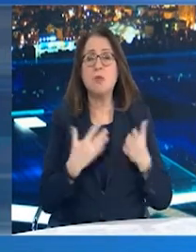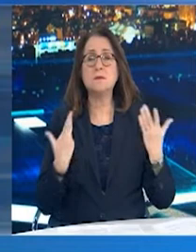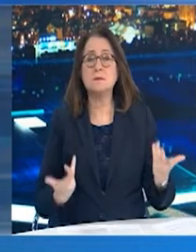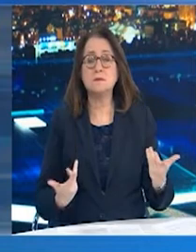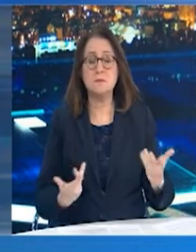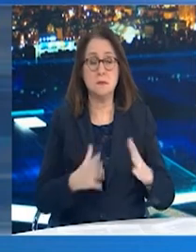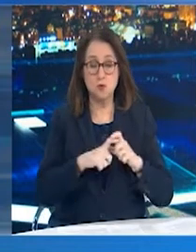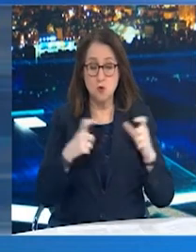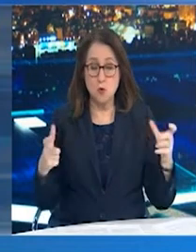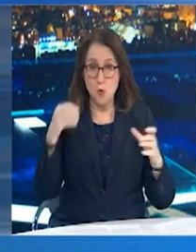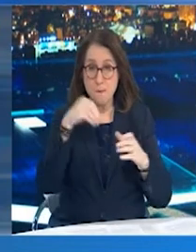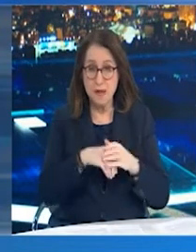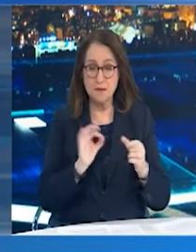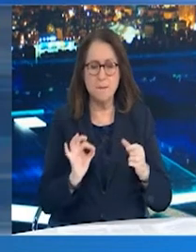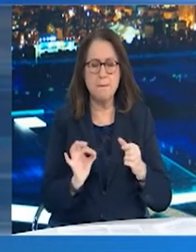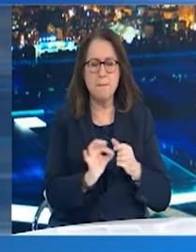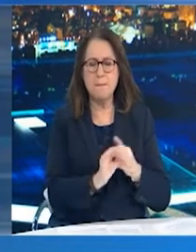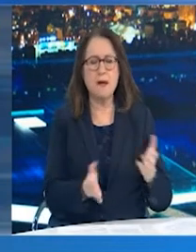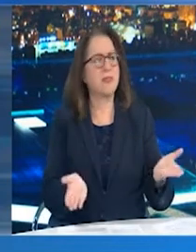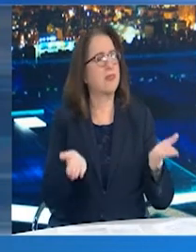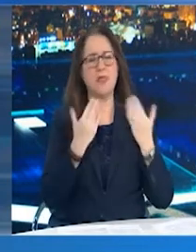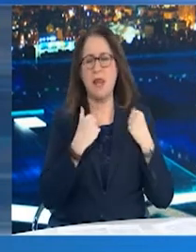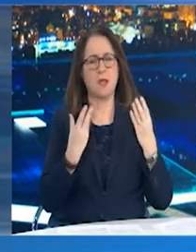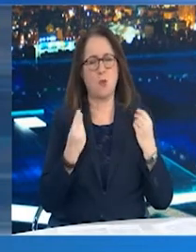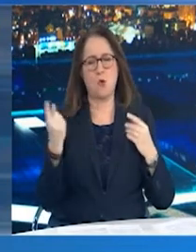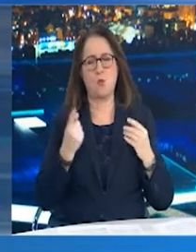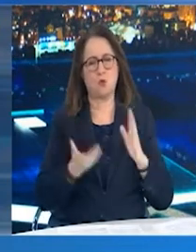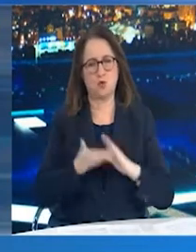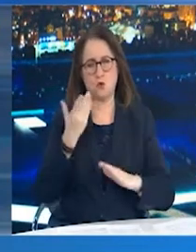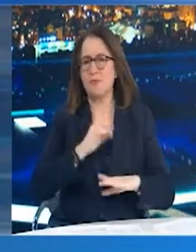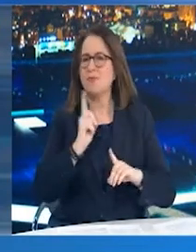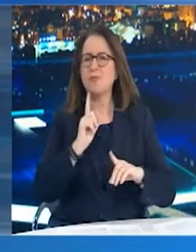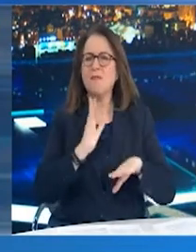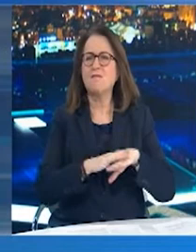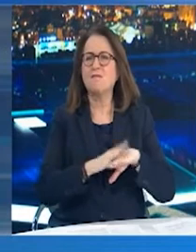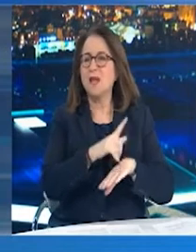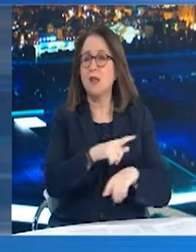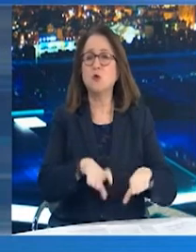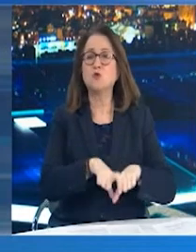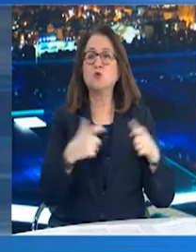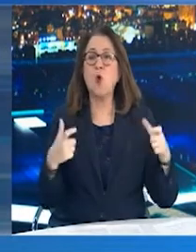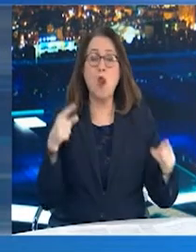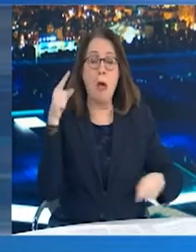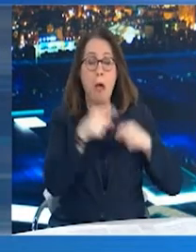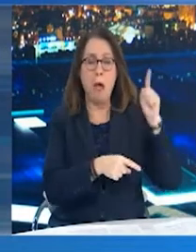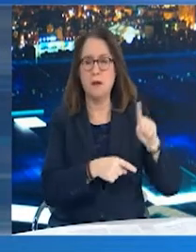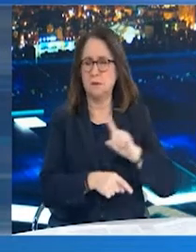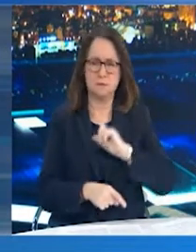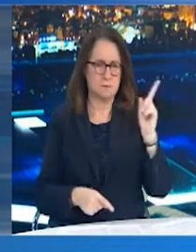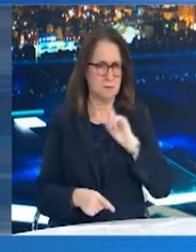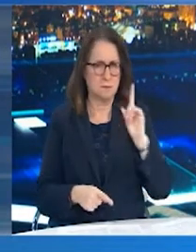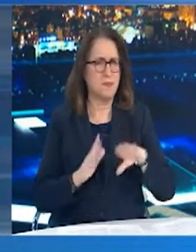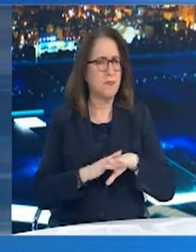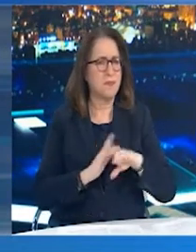και ότι τα σχολεία δεν αποτελούν οδηγό της επιδημίας, δεν αυξάνουν τον επιδημιολογικό φορτίο. Νεότερες μάλιστα επιδημιολογικές